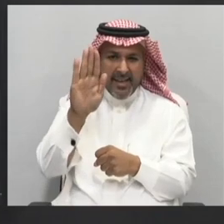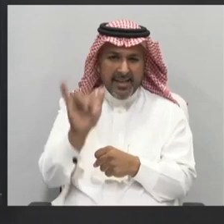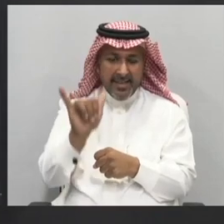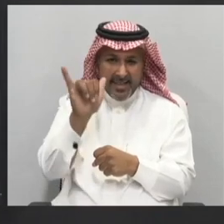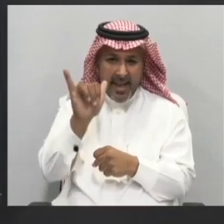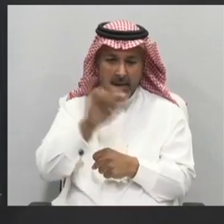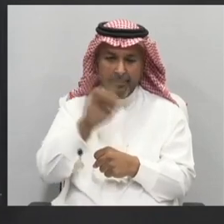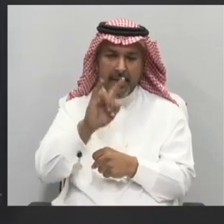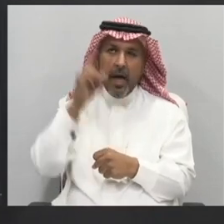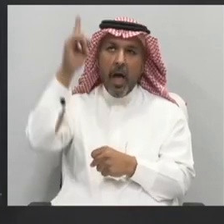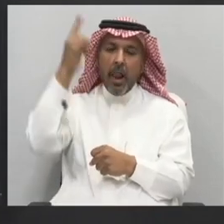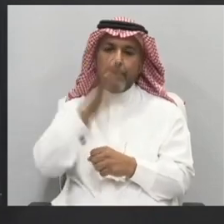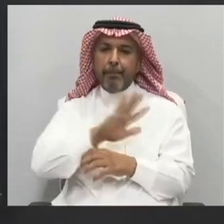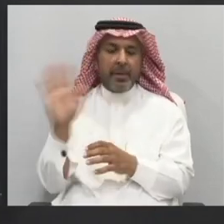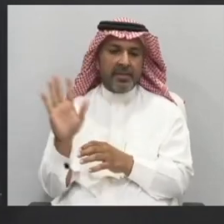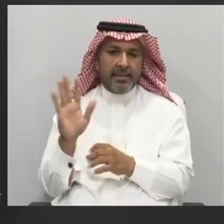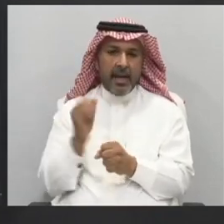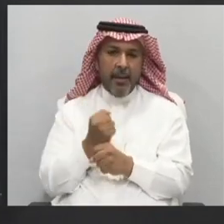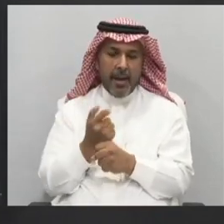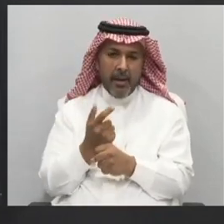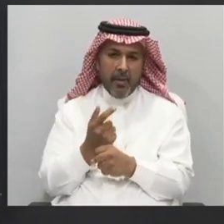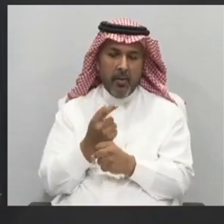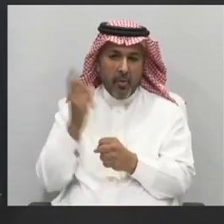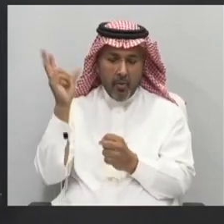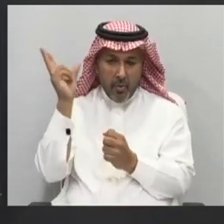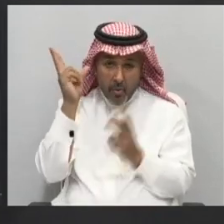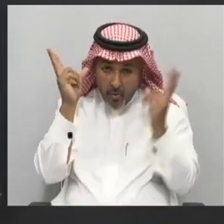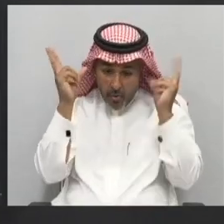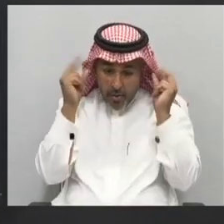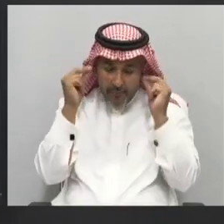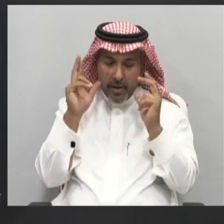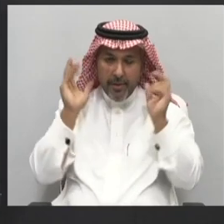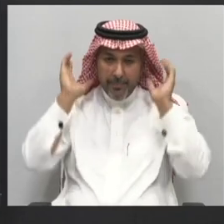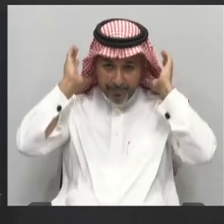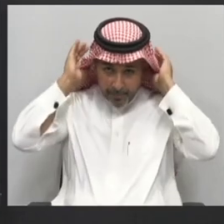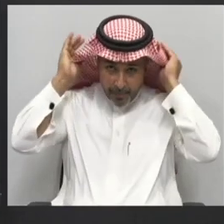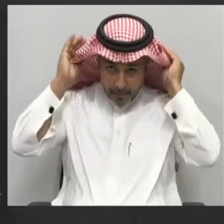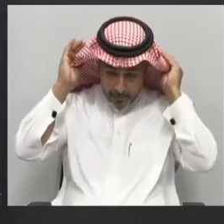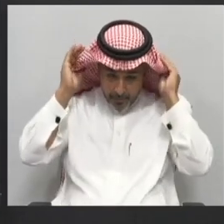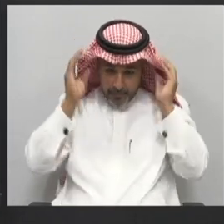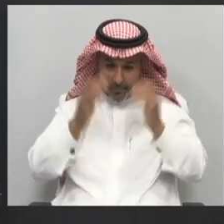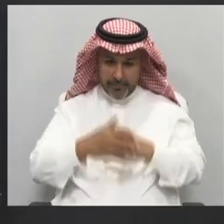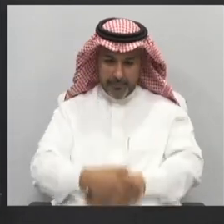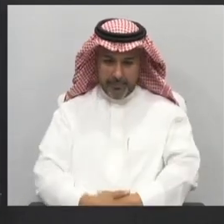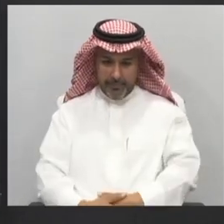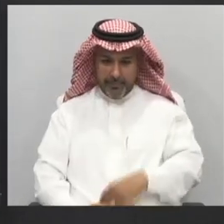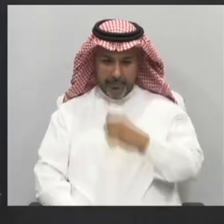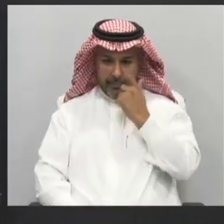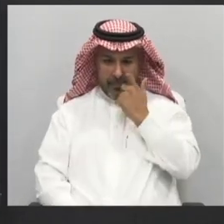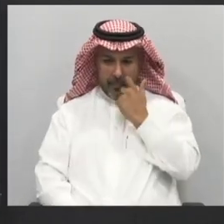كثيره جدا واعظم الانبياء التي وقعت له المعجزات هو نبينا عليه الصلاه والسلام